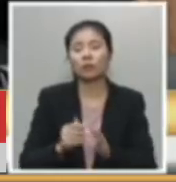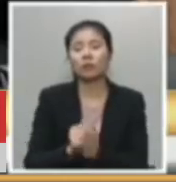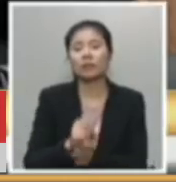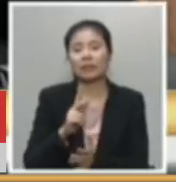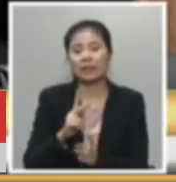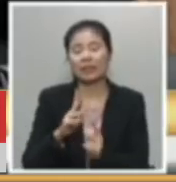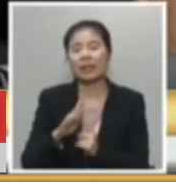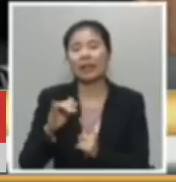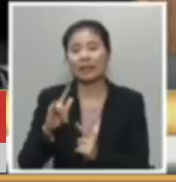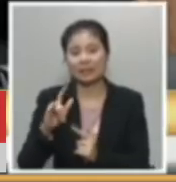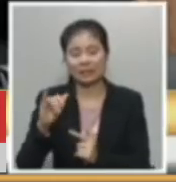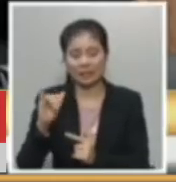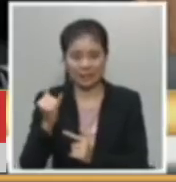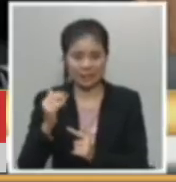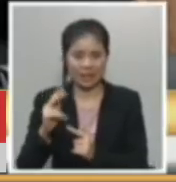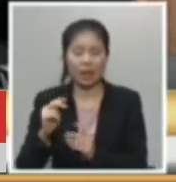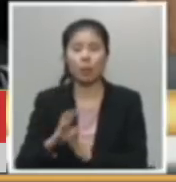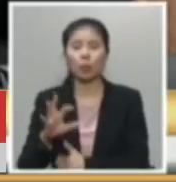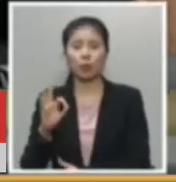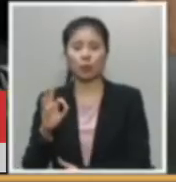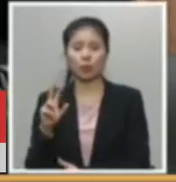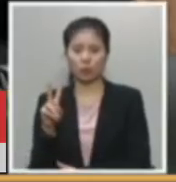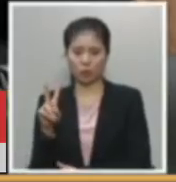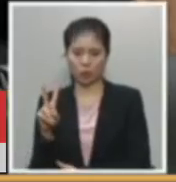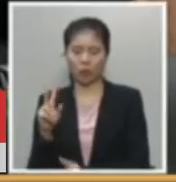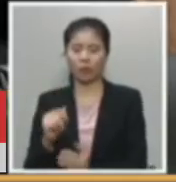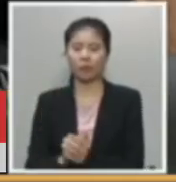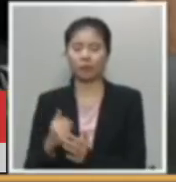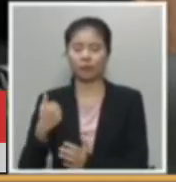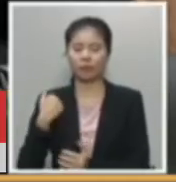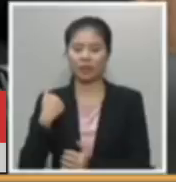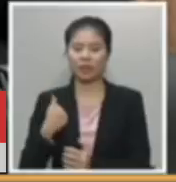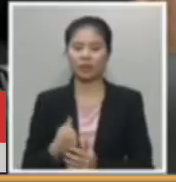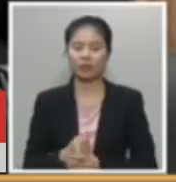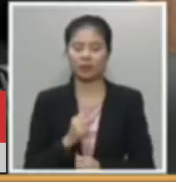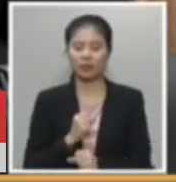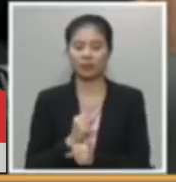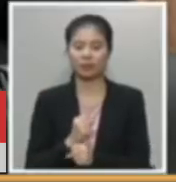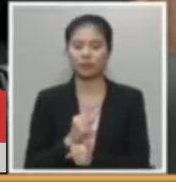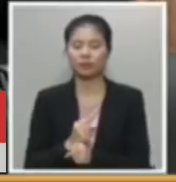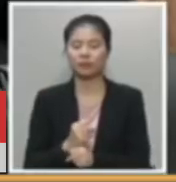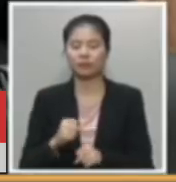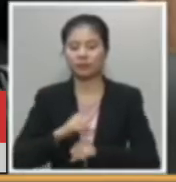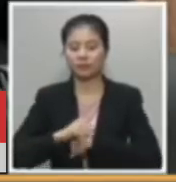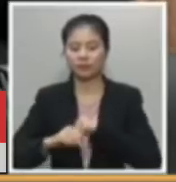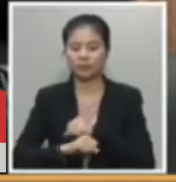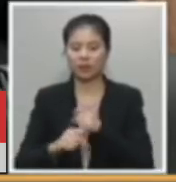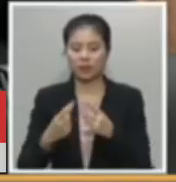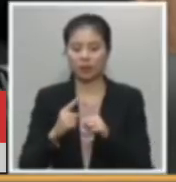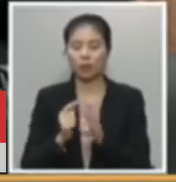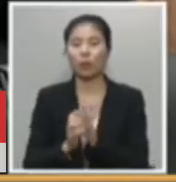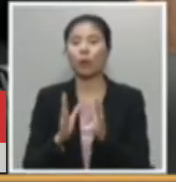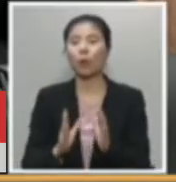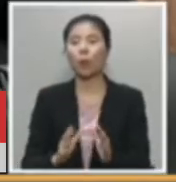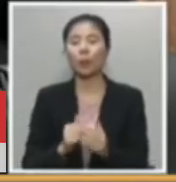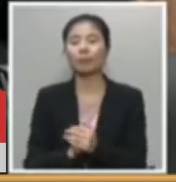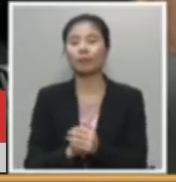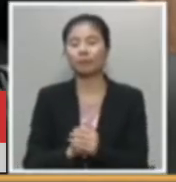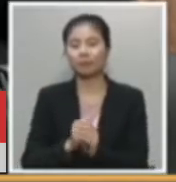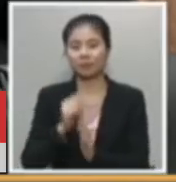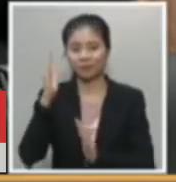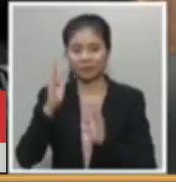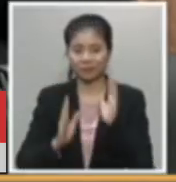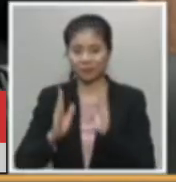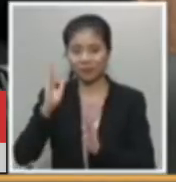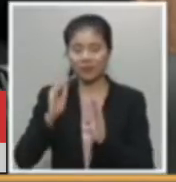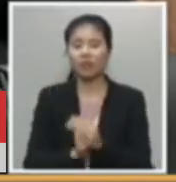ดยวิธีการประกวดราคา e-bidding แต่บอกว่าผู้รับจ้างนะครับที่จะมาประมูลงานจะต้องมีผล